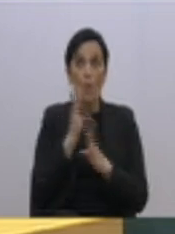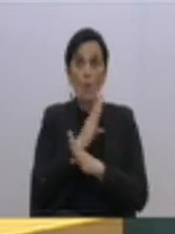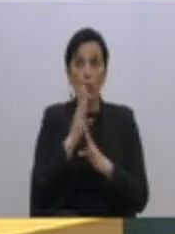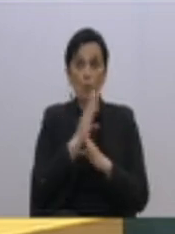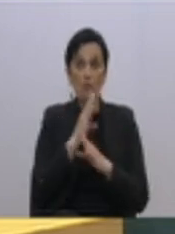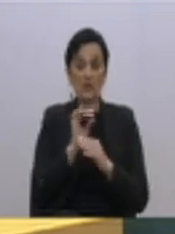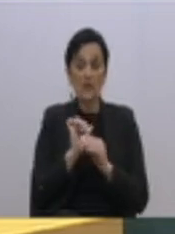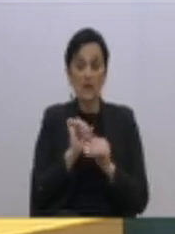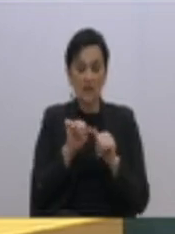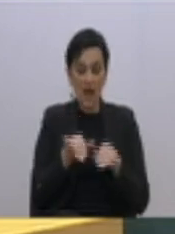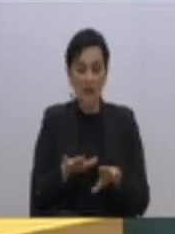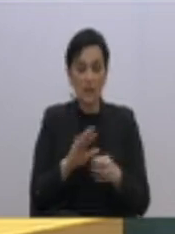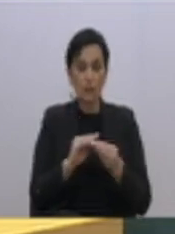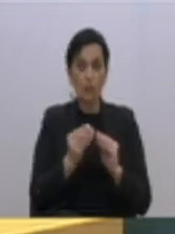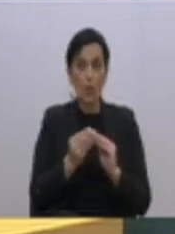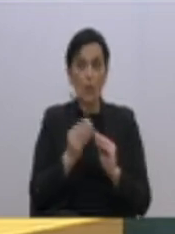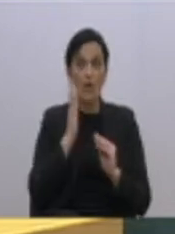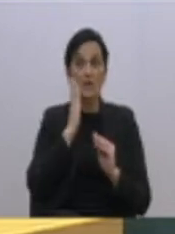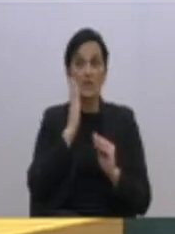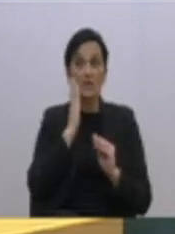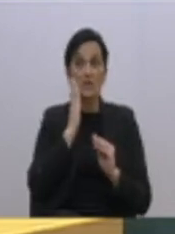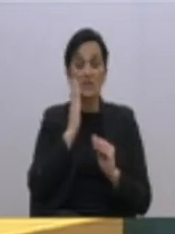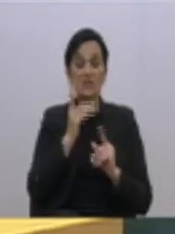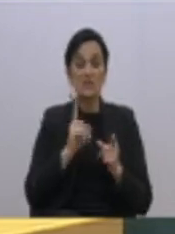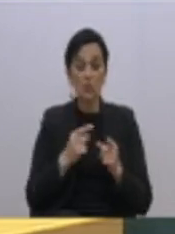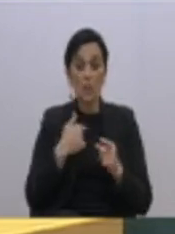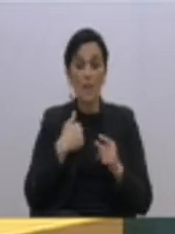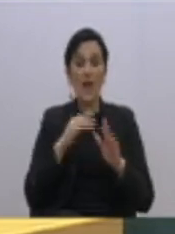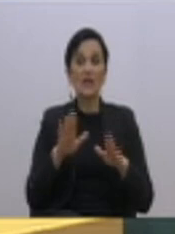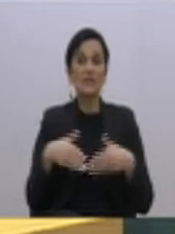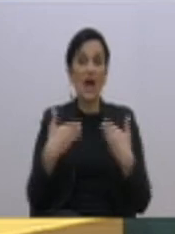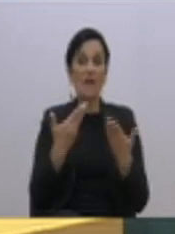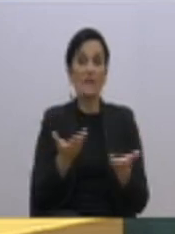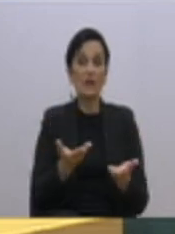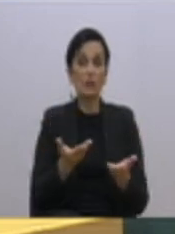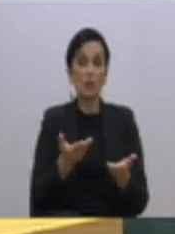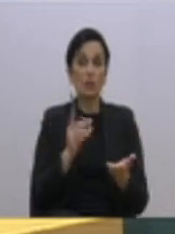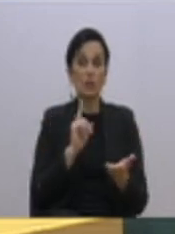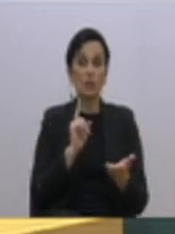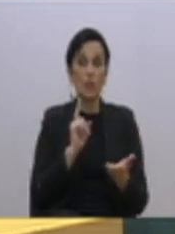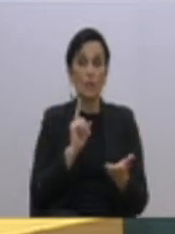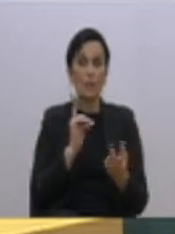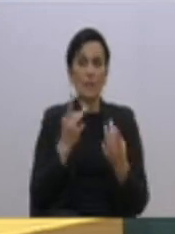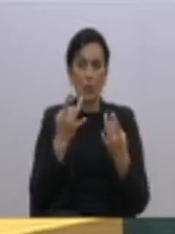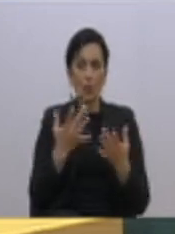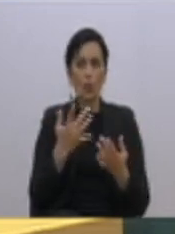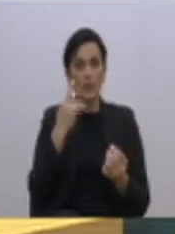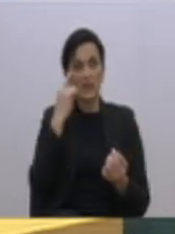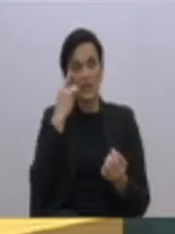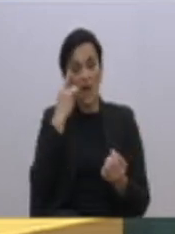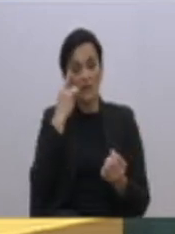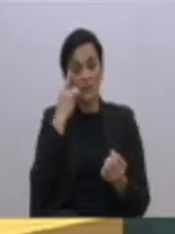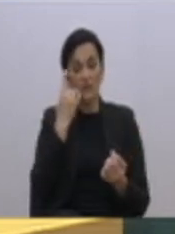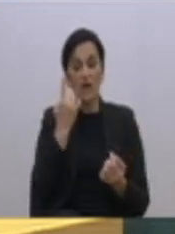გადაწყდეს ეს პრობლემები. ამიტომ სინამდვილეში მე მართლა კოლეგებო გთავაზობთ, რომ ანუ უბრალოდ დავფიქრდეთ, რომ ჯერ